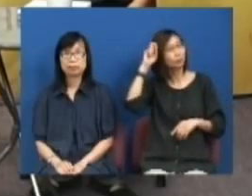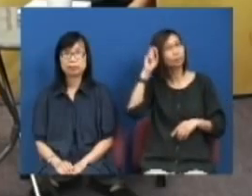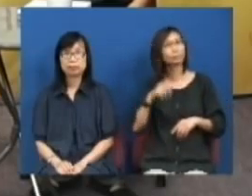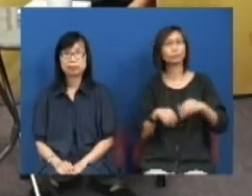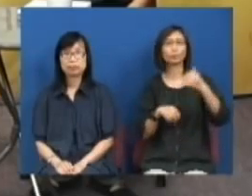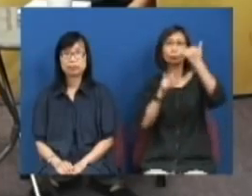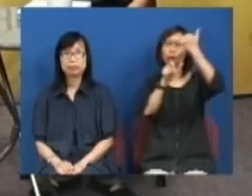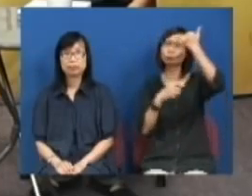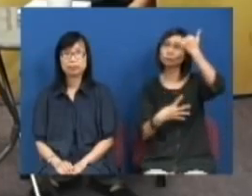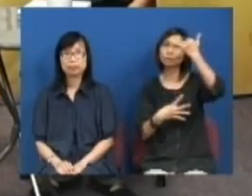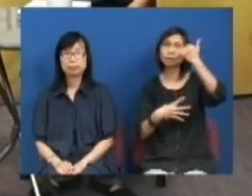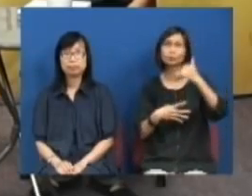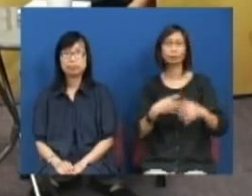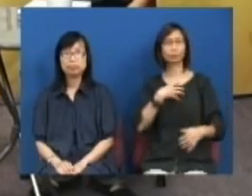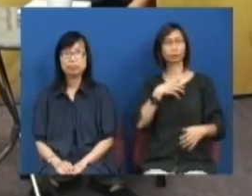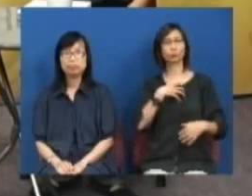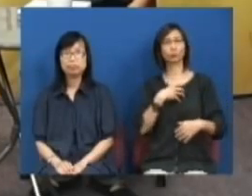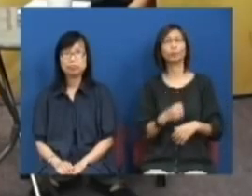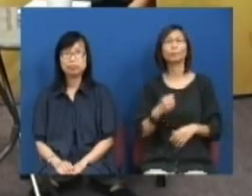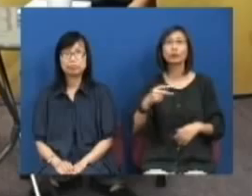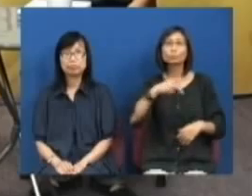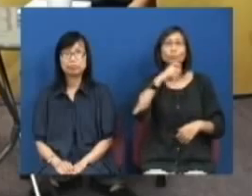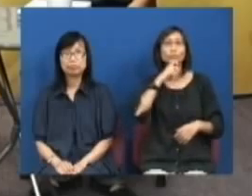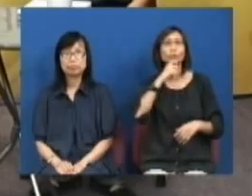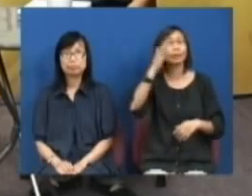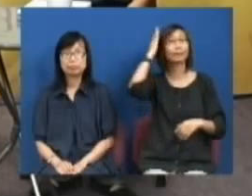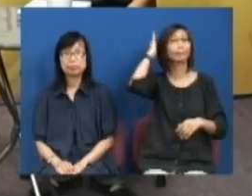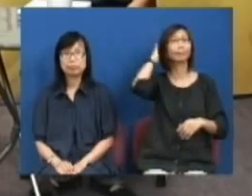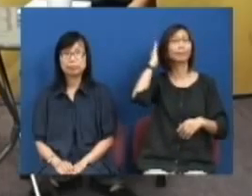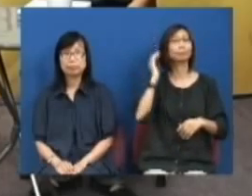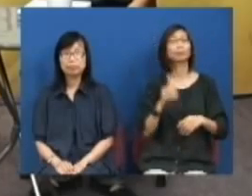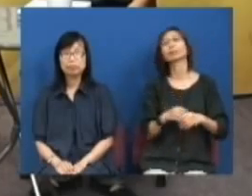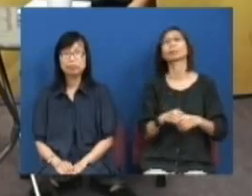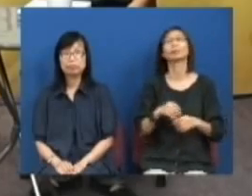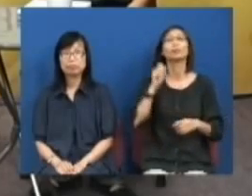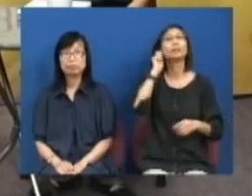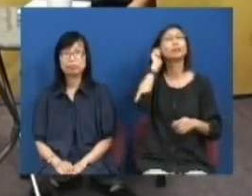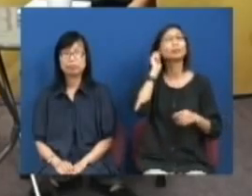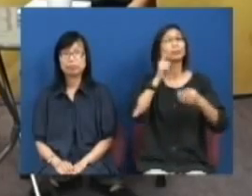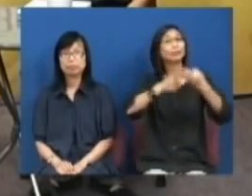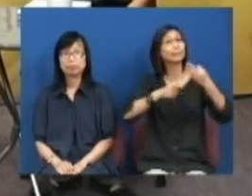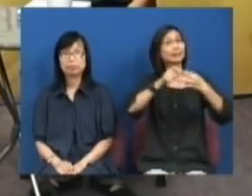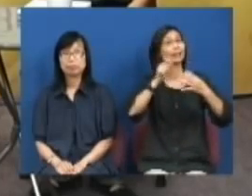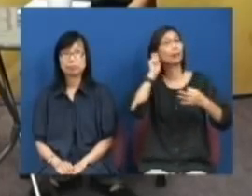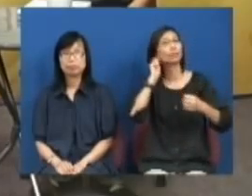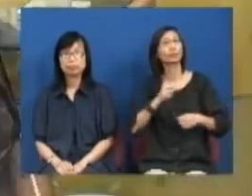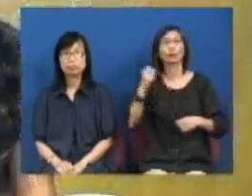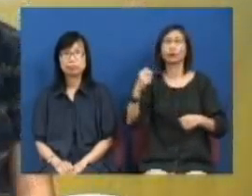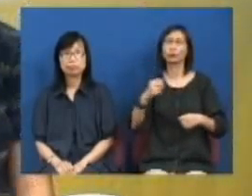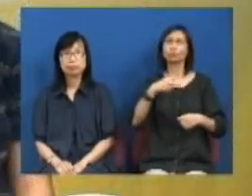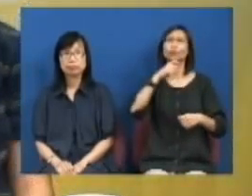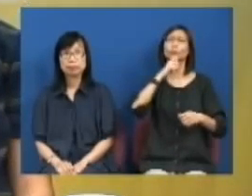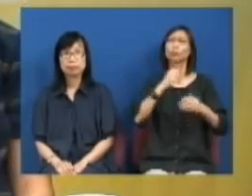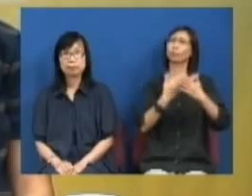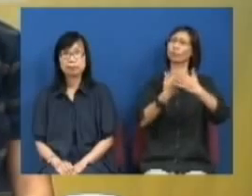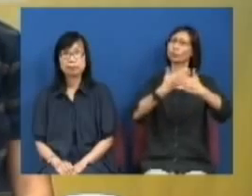姓呂嘅後生仔，佢講到六四只不過係西方國家干預，又或者啱前一兩年某一間名校嘅學